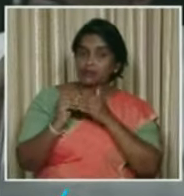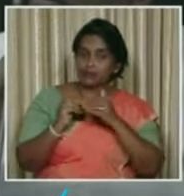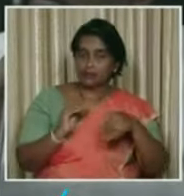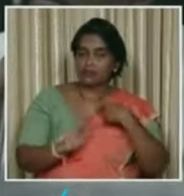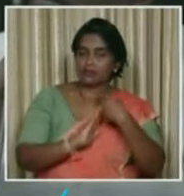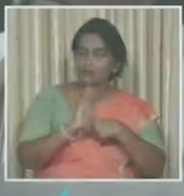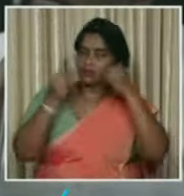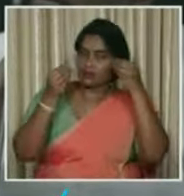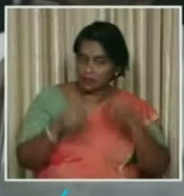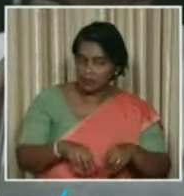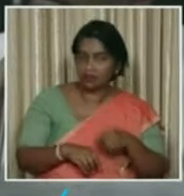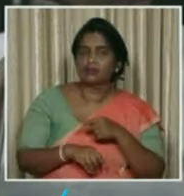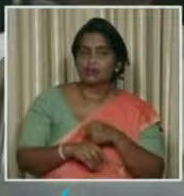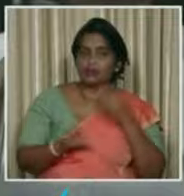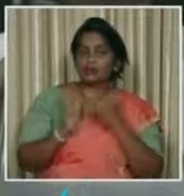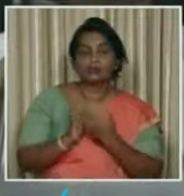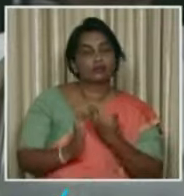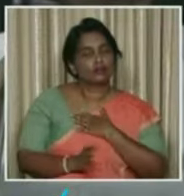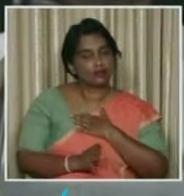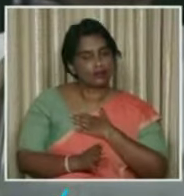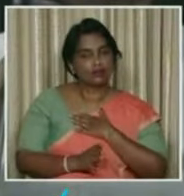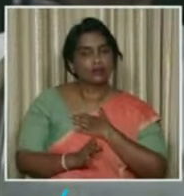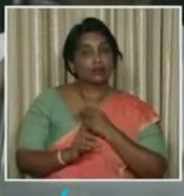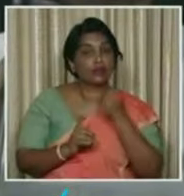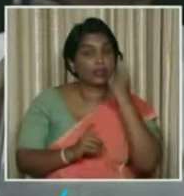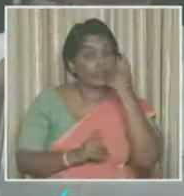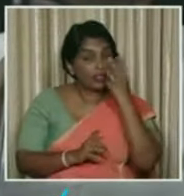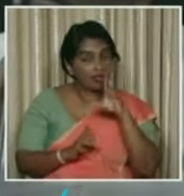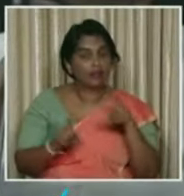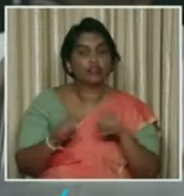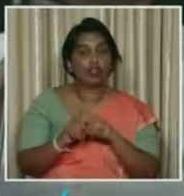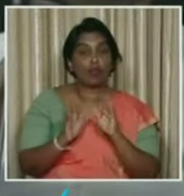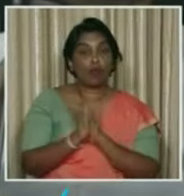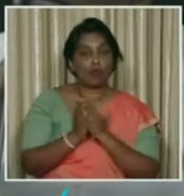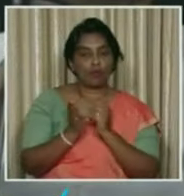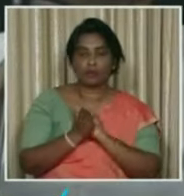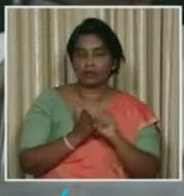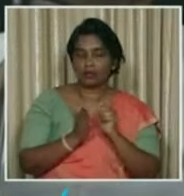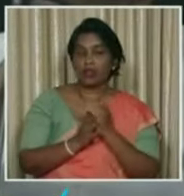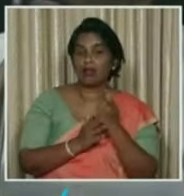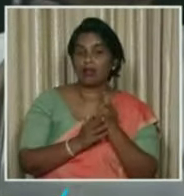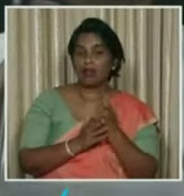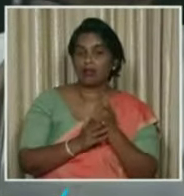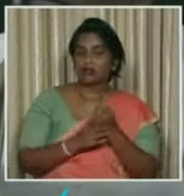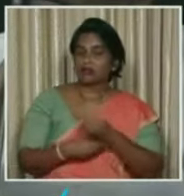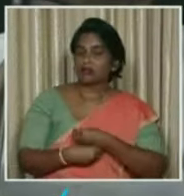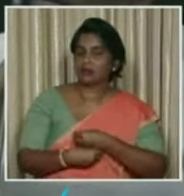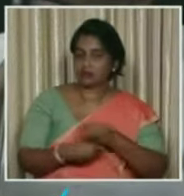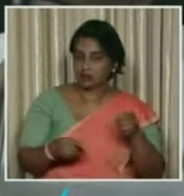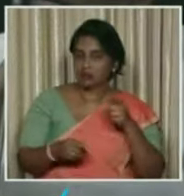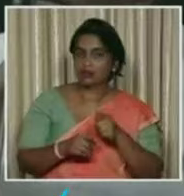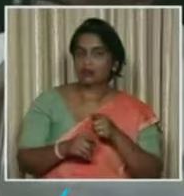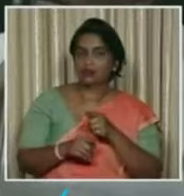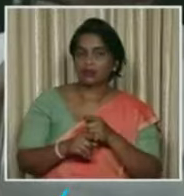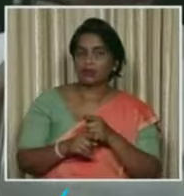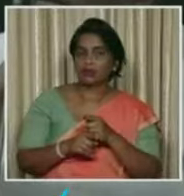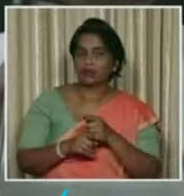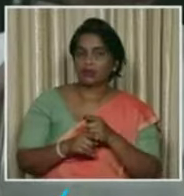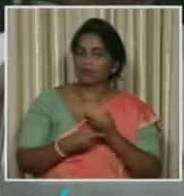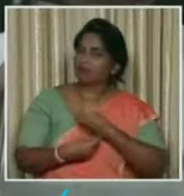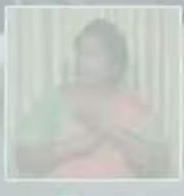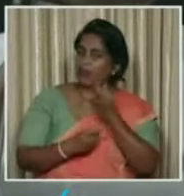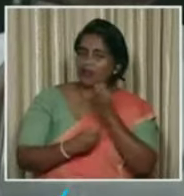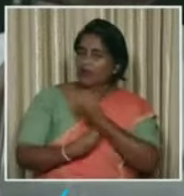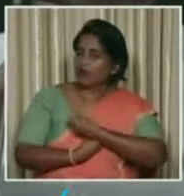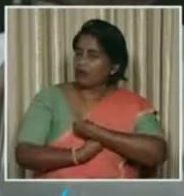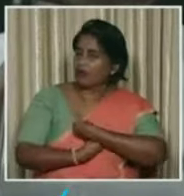සියල්ල කඩාවැටීම පිළිබඳ මම ඉලක්කම් සහිතව පොතක් ලියලා තිනවා ආර්ථික ආසනාසිය ආසනාසිය කියන්නේ ගන්න දෙයක්